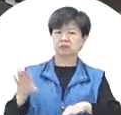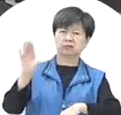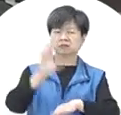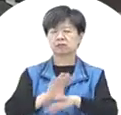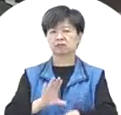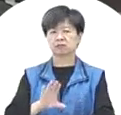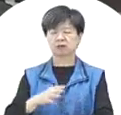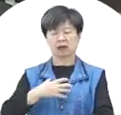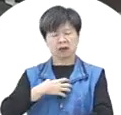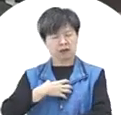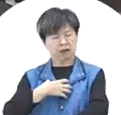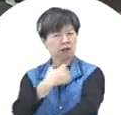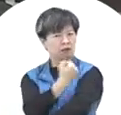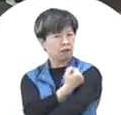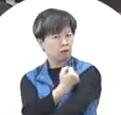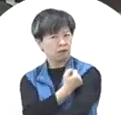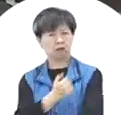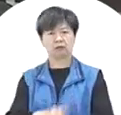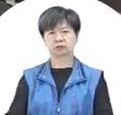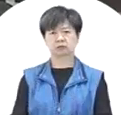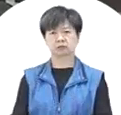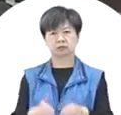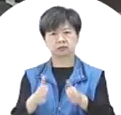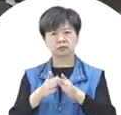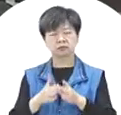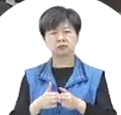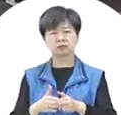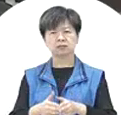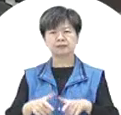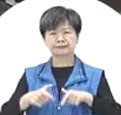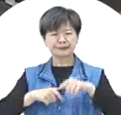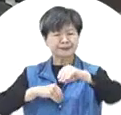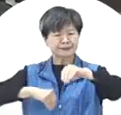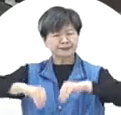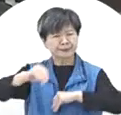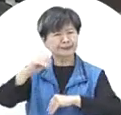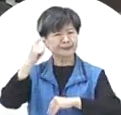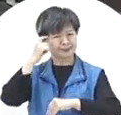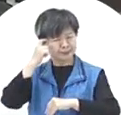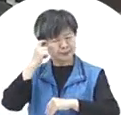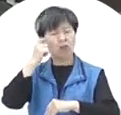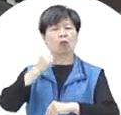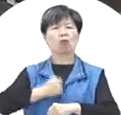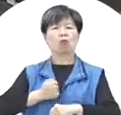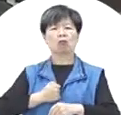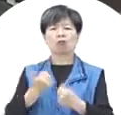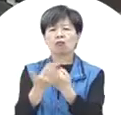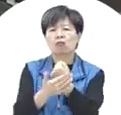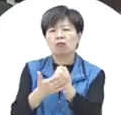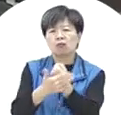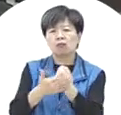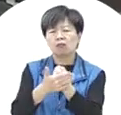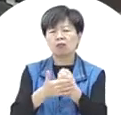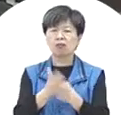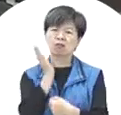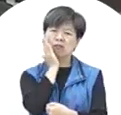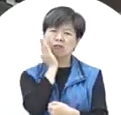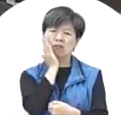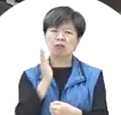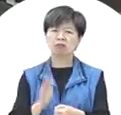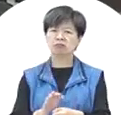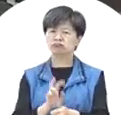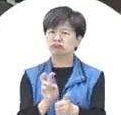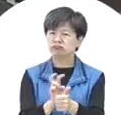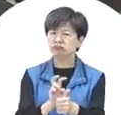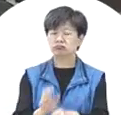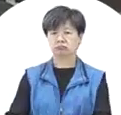么辛苦。我们是不是要用更多的同理心，要去谅解他们，要去保护他们，去爱护他们？因为他